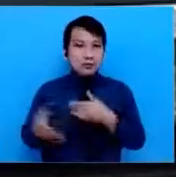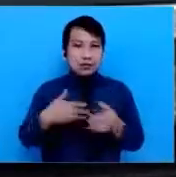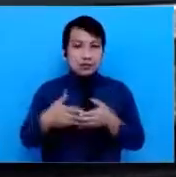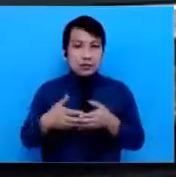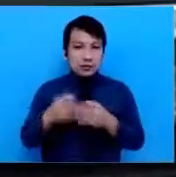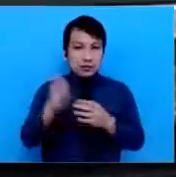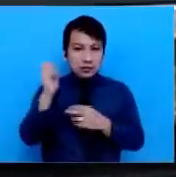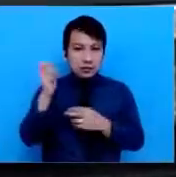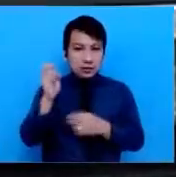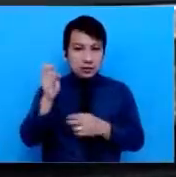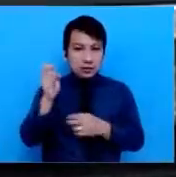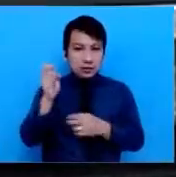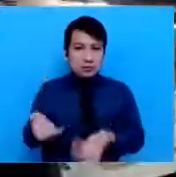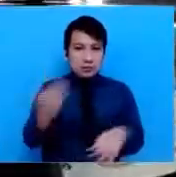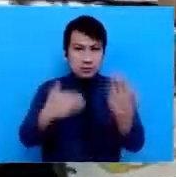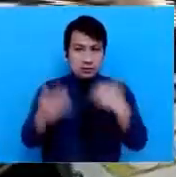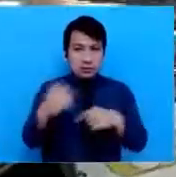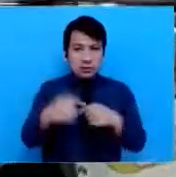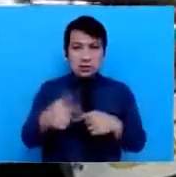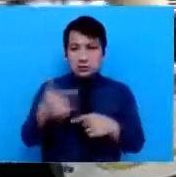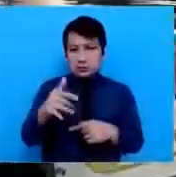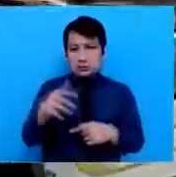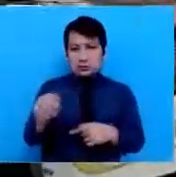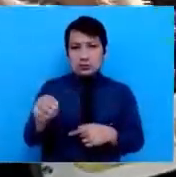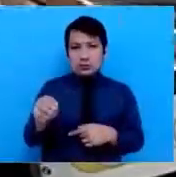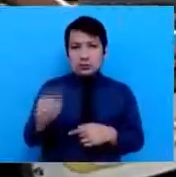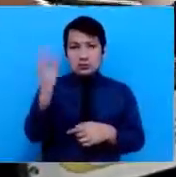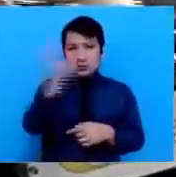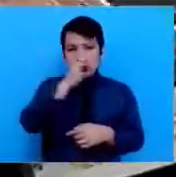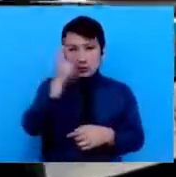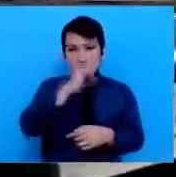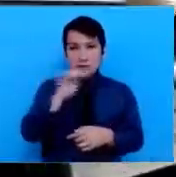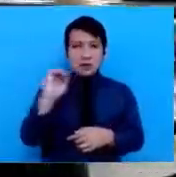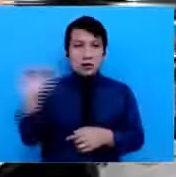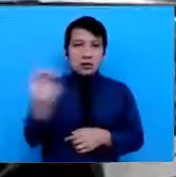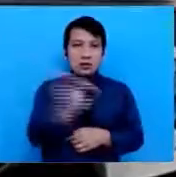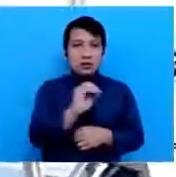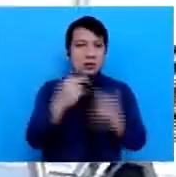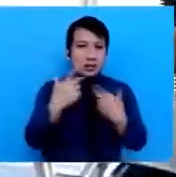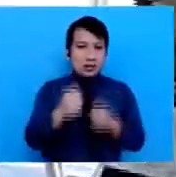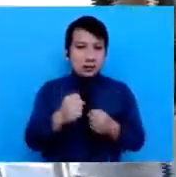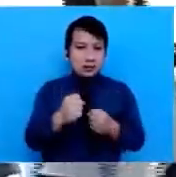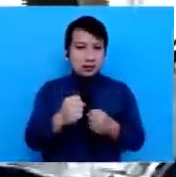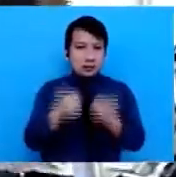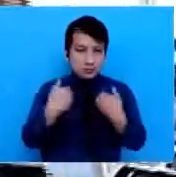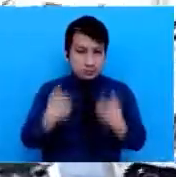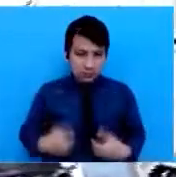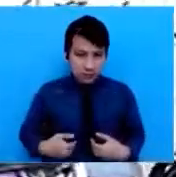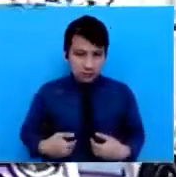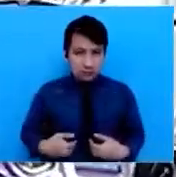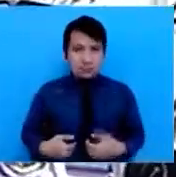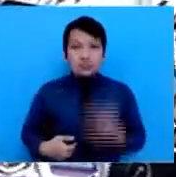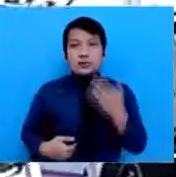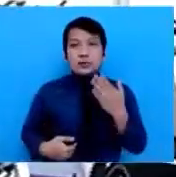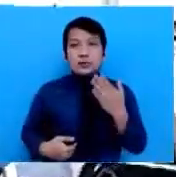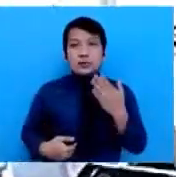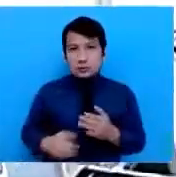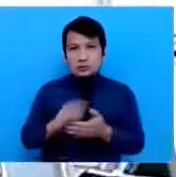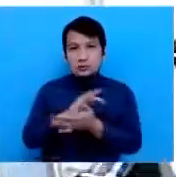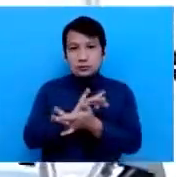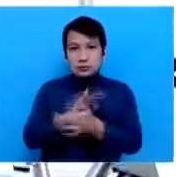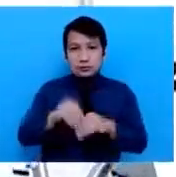pag-exercise, hinikayat ng mga gym coach ang mga Pinoy na magkaroon ng healthy lifestyle, lalo't nandyan pa rin ang banta